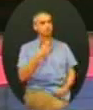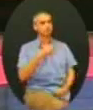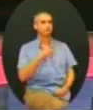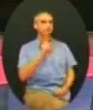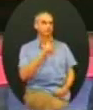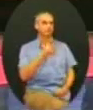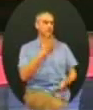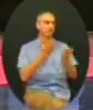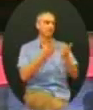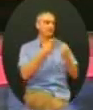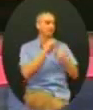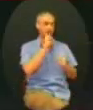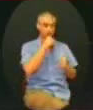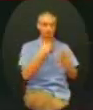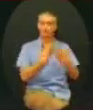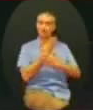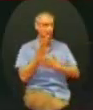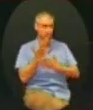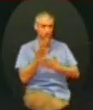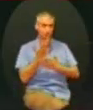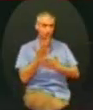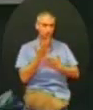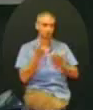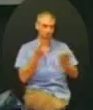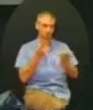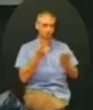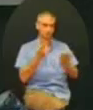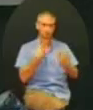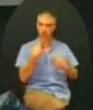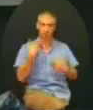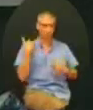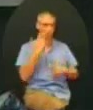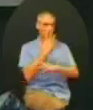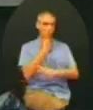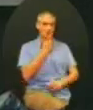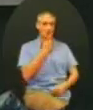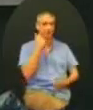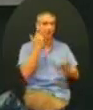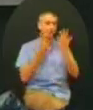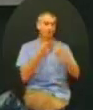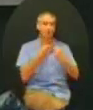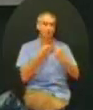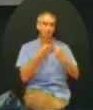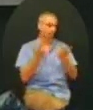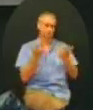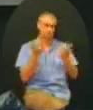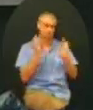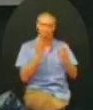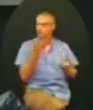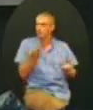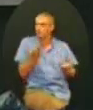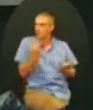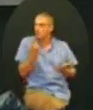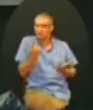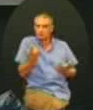רוצה... ההבחנה בין הוועידה הישנה לוועידה החדשה, ניר ידידי, שנינו גולנצ'יקים, נכון? כן. ההבחנה הזאת היא הבחנה מופרכת. למה